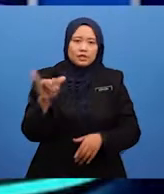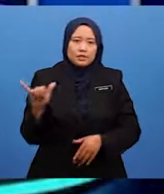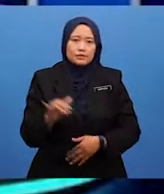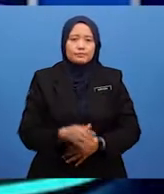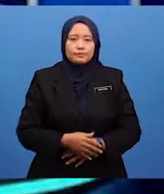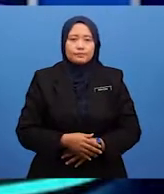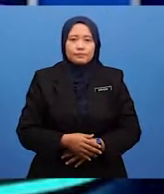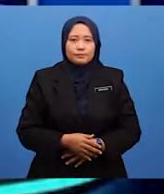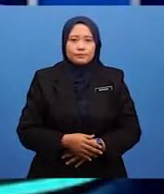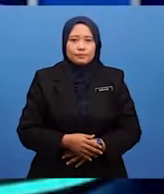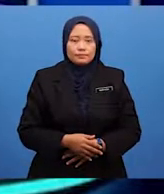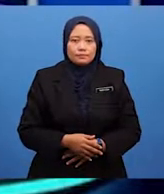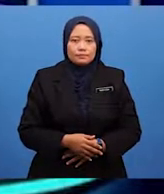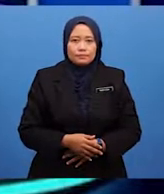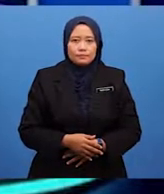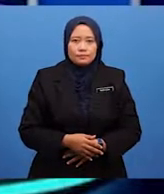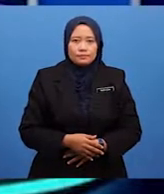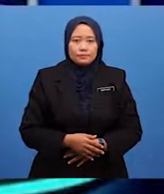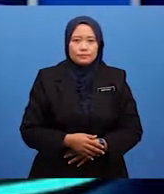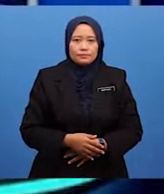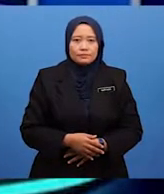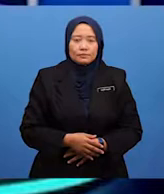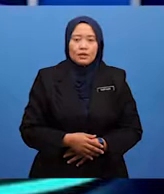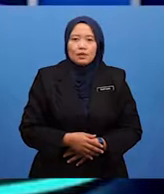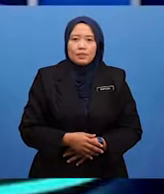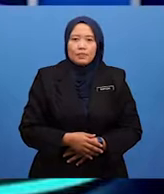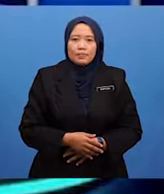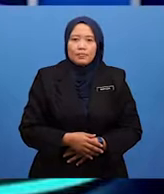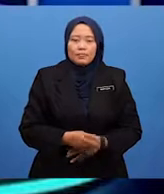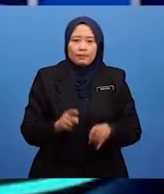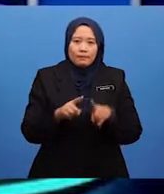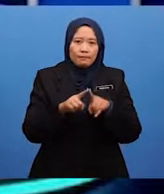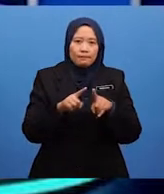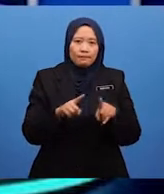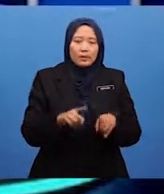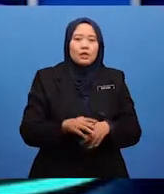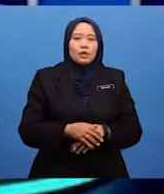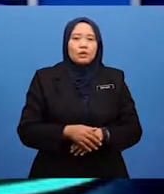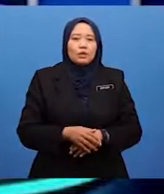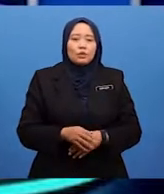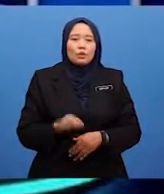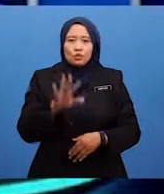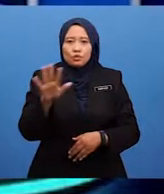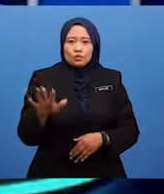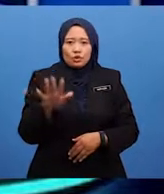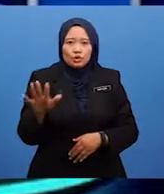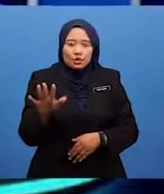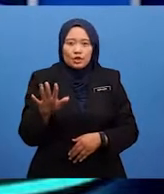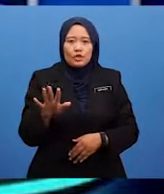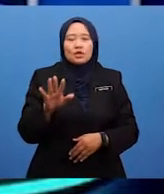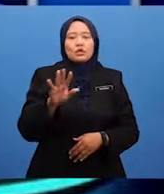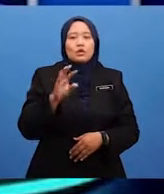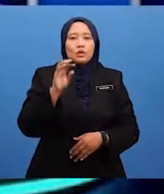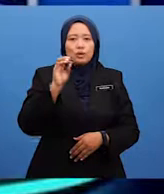akan memaparkan tiga gambaran serius pada ngasih hadapannya juga atas tetapi Kunciran otografi itulah yang kita pecahkan untuk